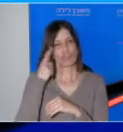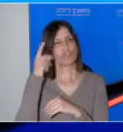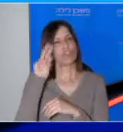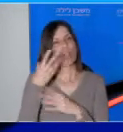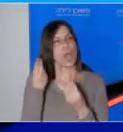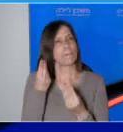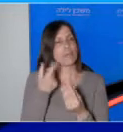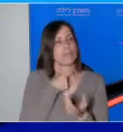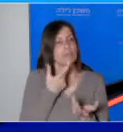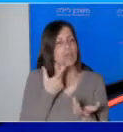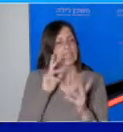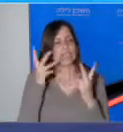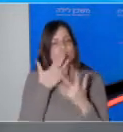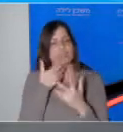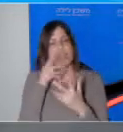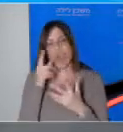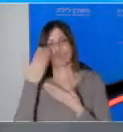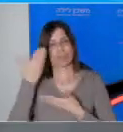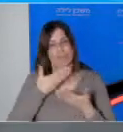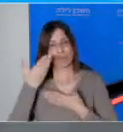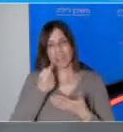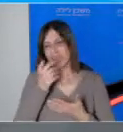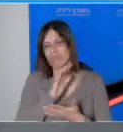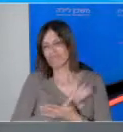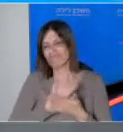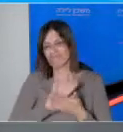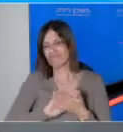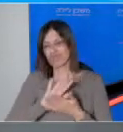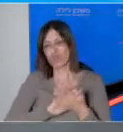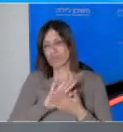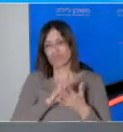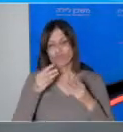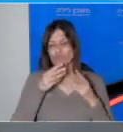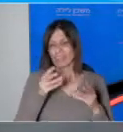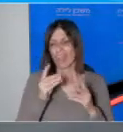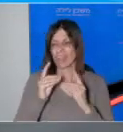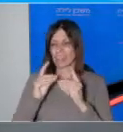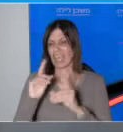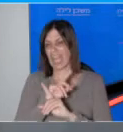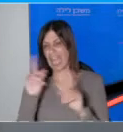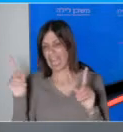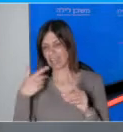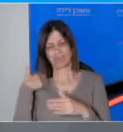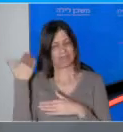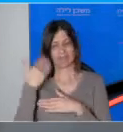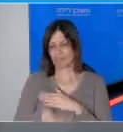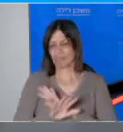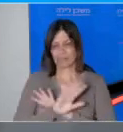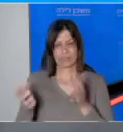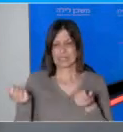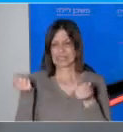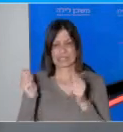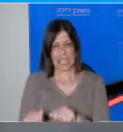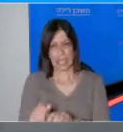הרבה ברירה, אני חושבת שהציבור הישראלי לא היה משתף פעולה כמעט עם שום שיטה אחרת, שום דרך אחרת. מיצינו את עניין הסגרים,